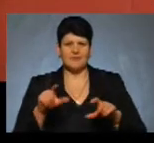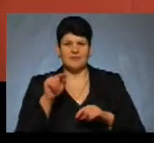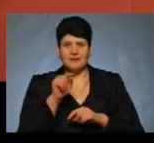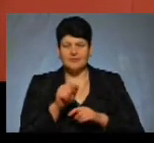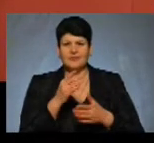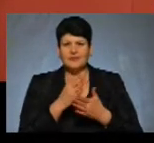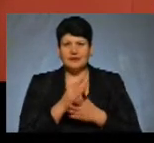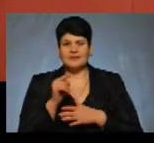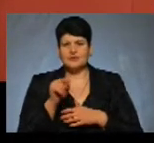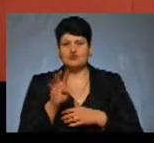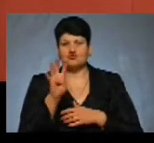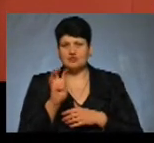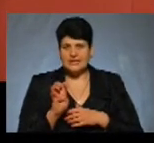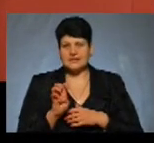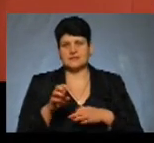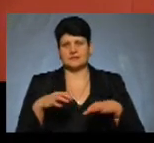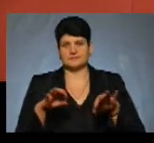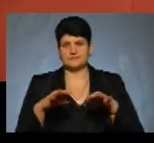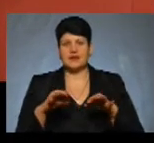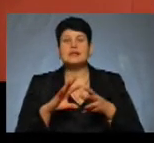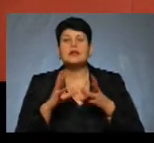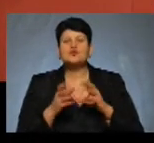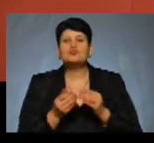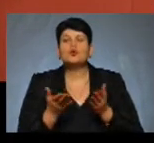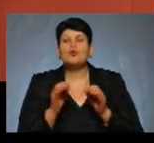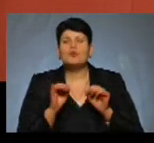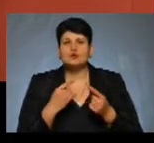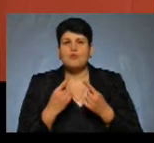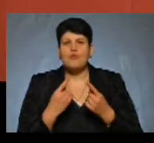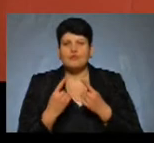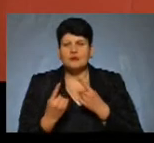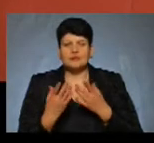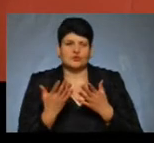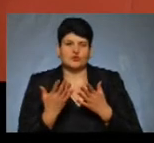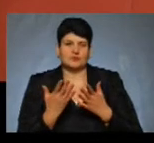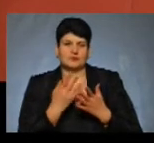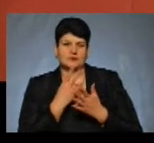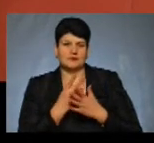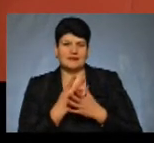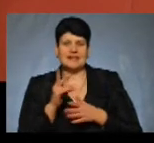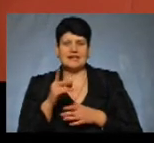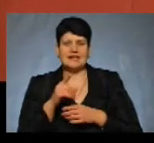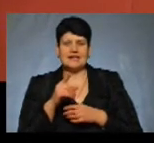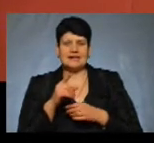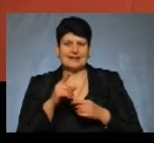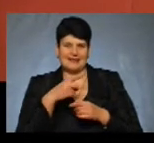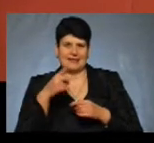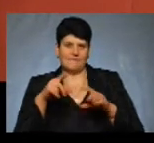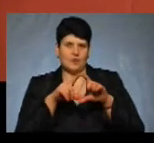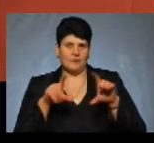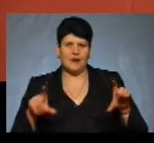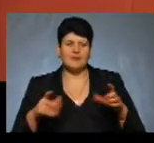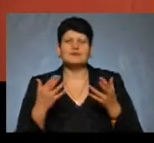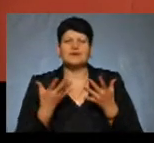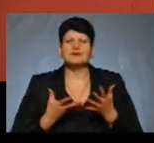1400 транспортних засобів. На яку суму чи можемо говорити? Тобто, якщо сфокусуватися саме на євробляхарах, скільки вони сплатили і